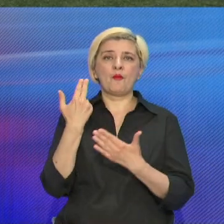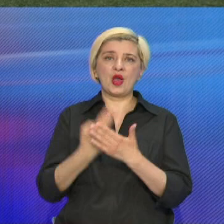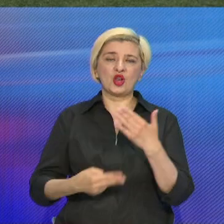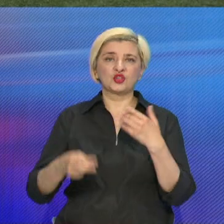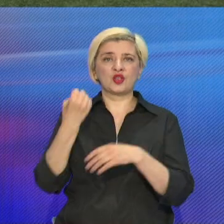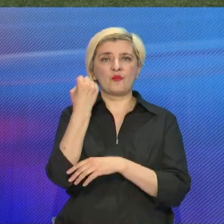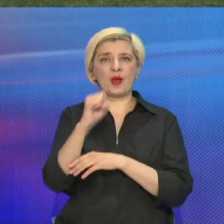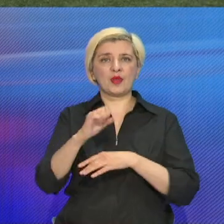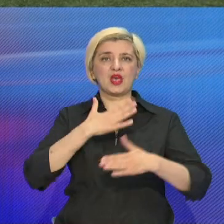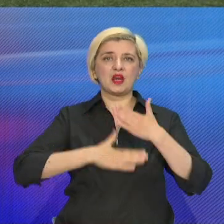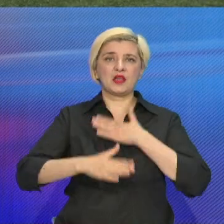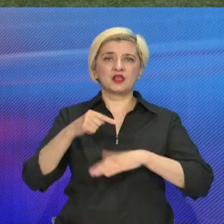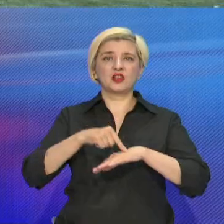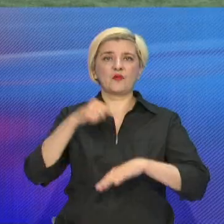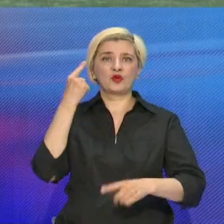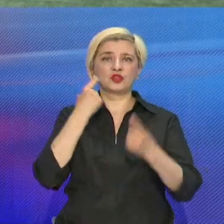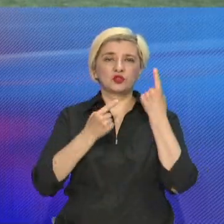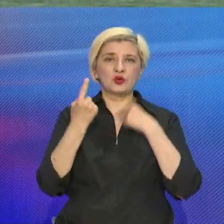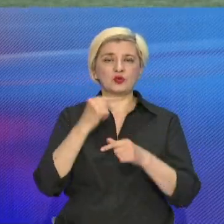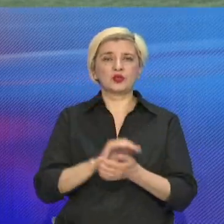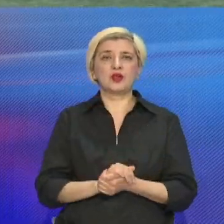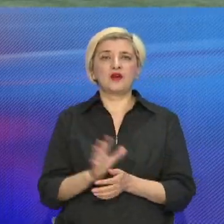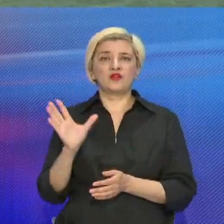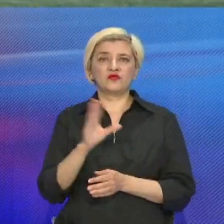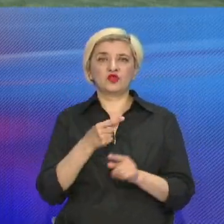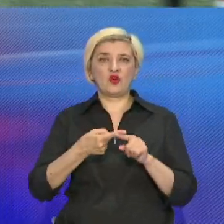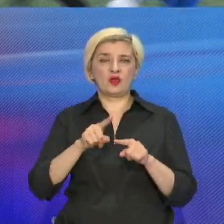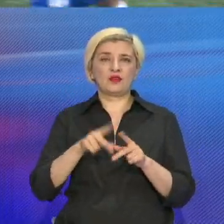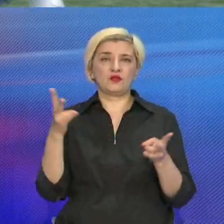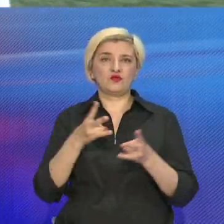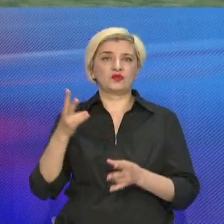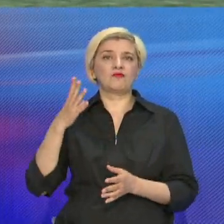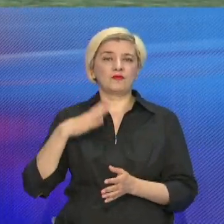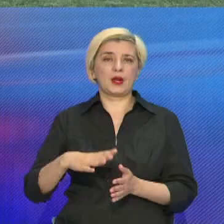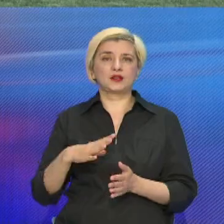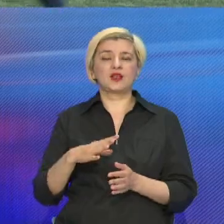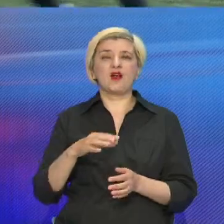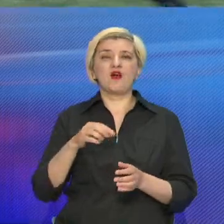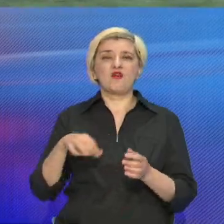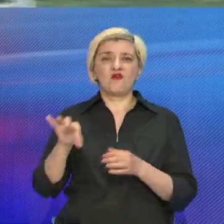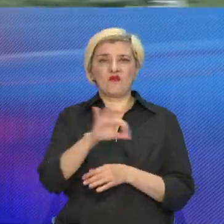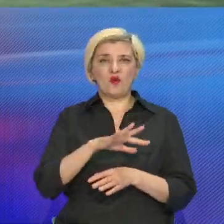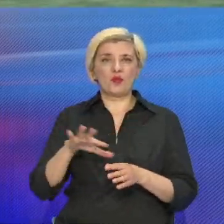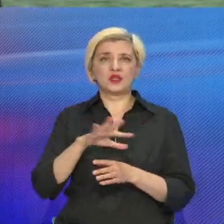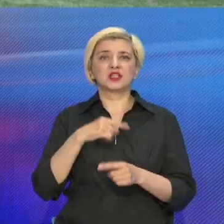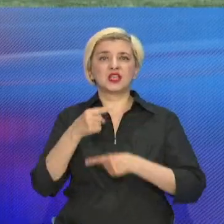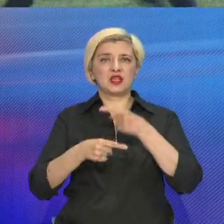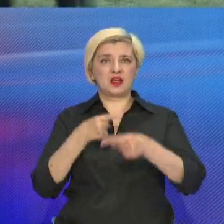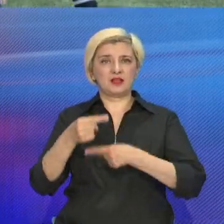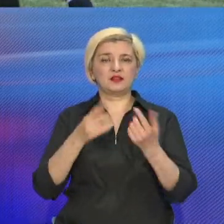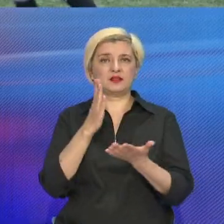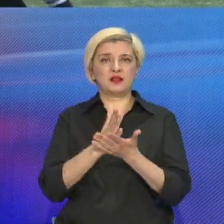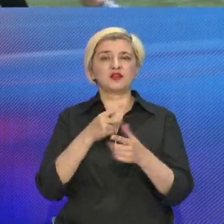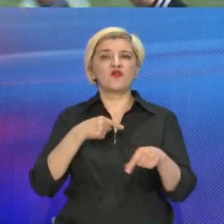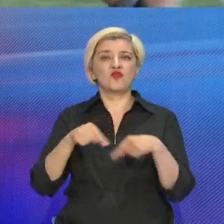слез. Через это все надо проходить. У регіоні тривалі футбольні традиції. Многі представники футбольного Ньомана у свій час